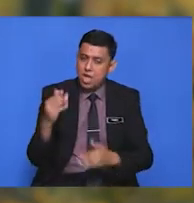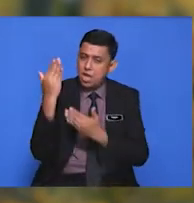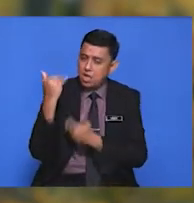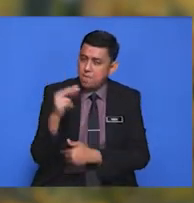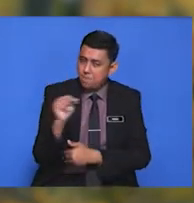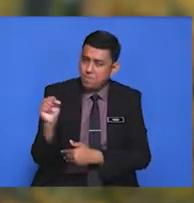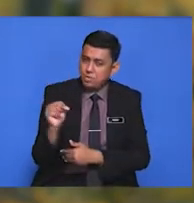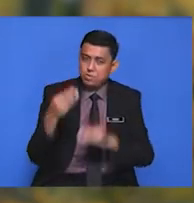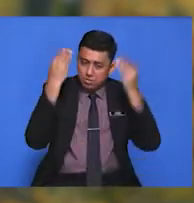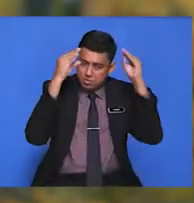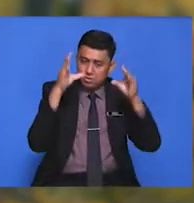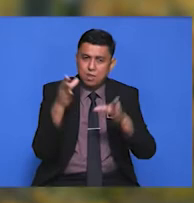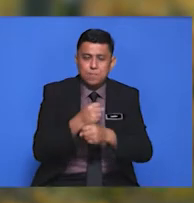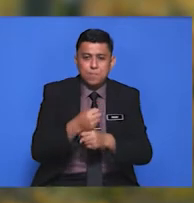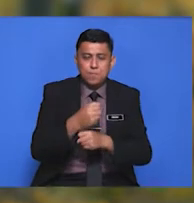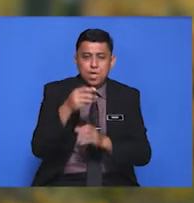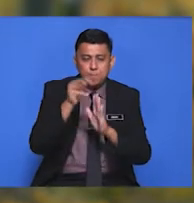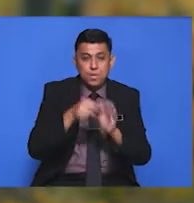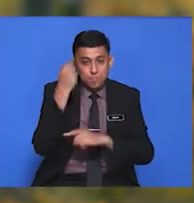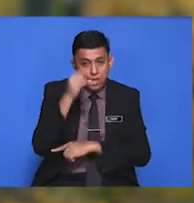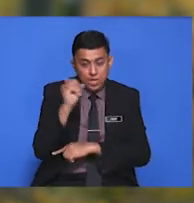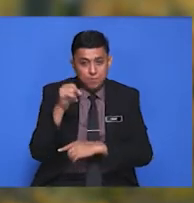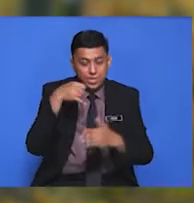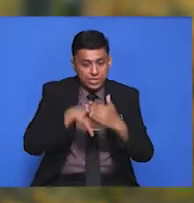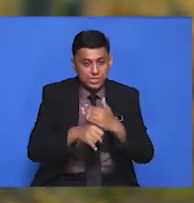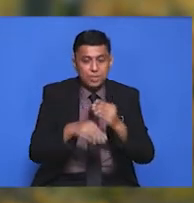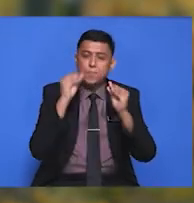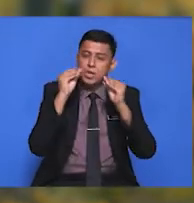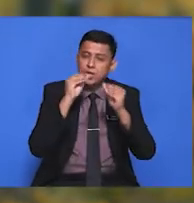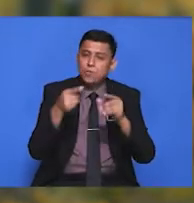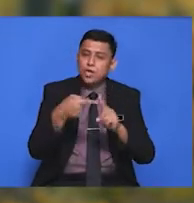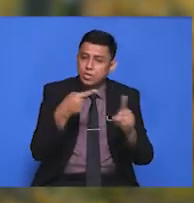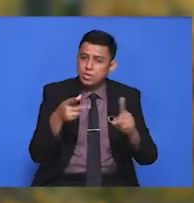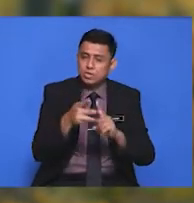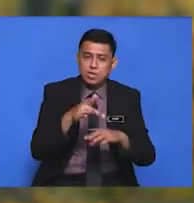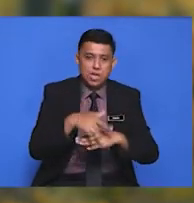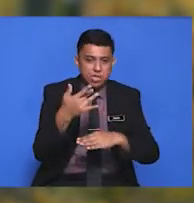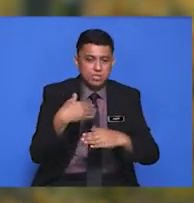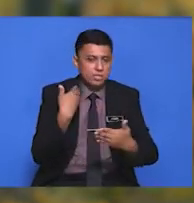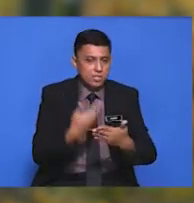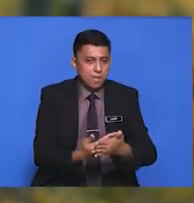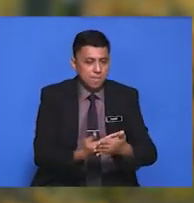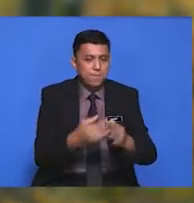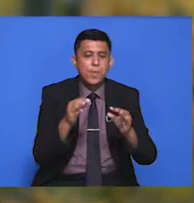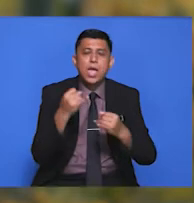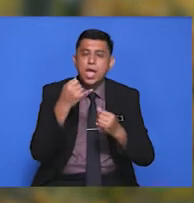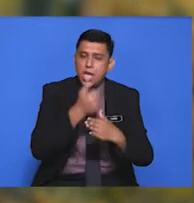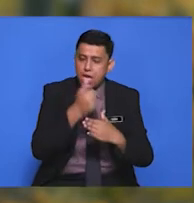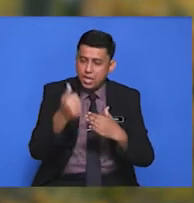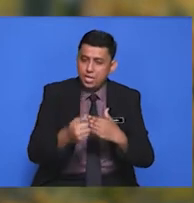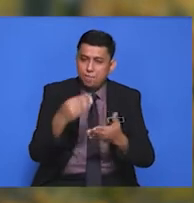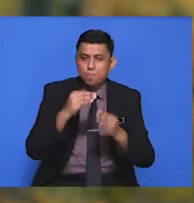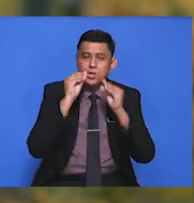murid-murid dapat memahami isi pembelajaran yang disampaikan dari awal hinggalah ke akhir